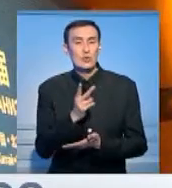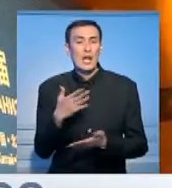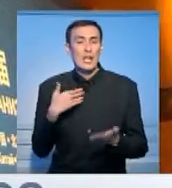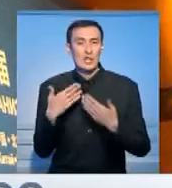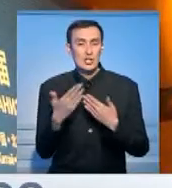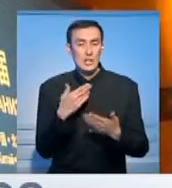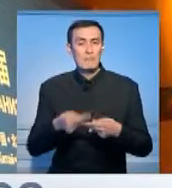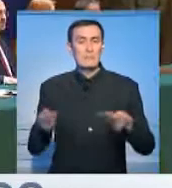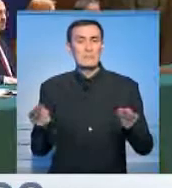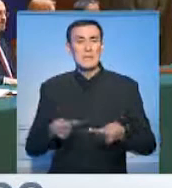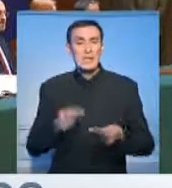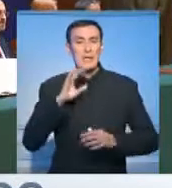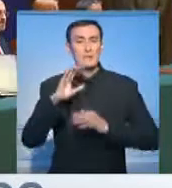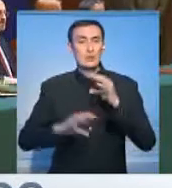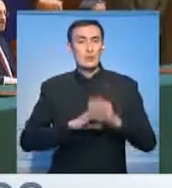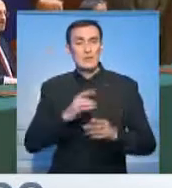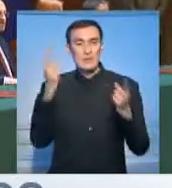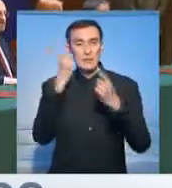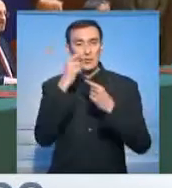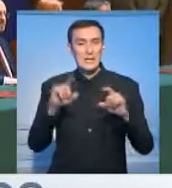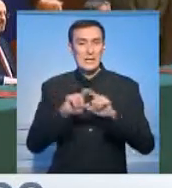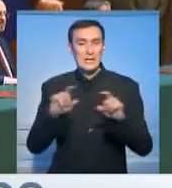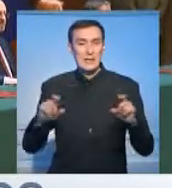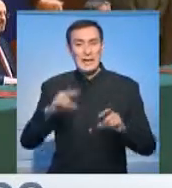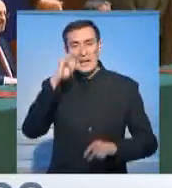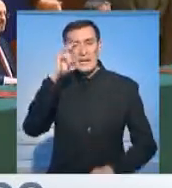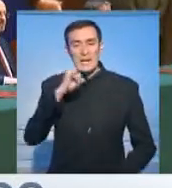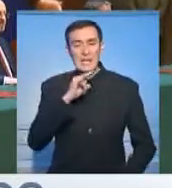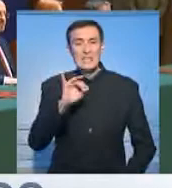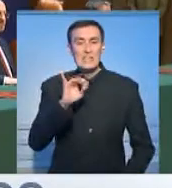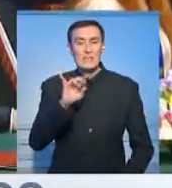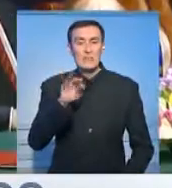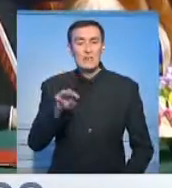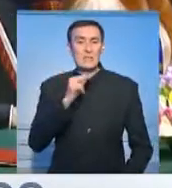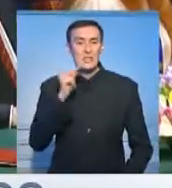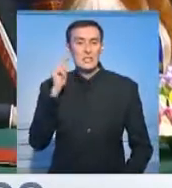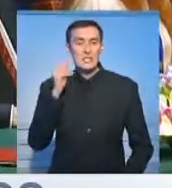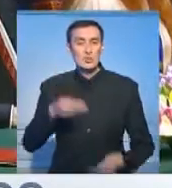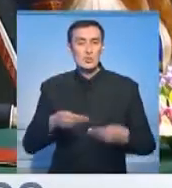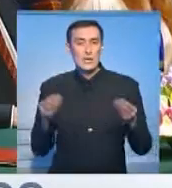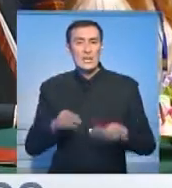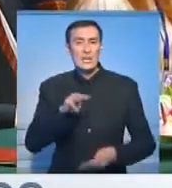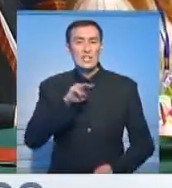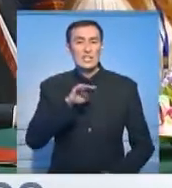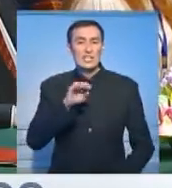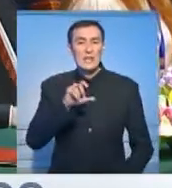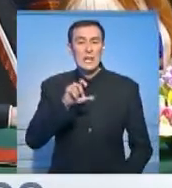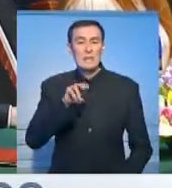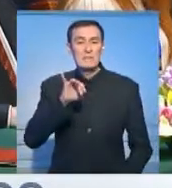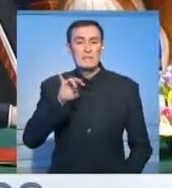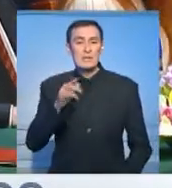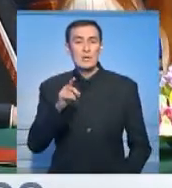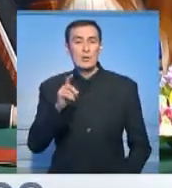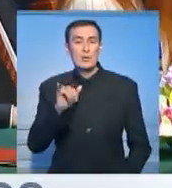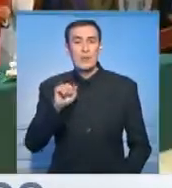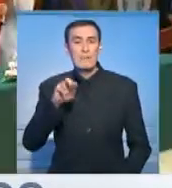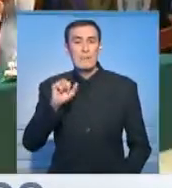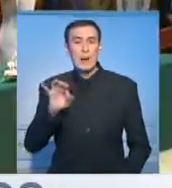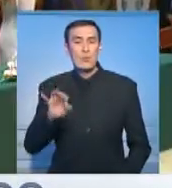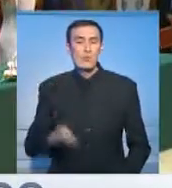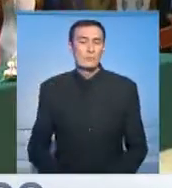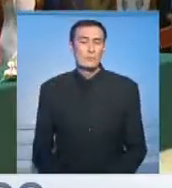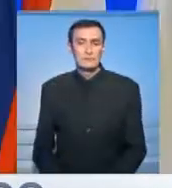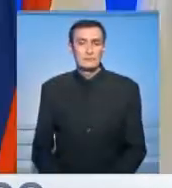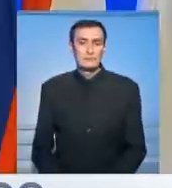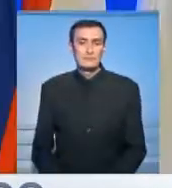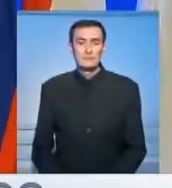отношений подписали Международное информационное агентство «Казинформ» и китайский журнал «Жэньминь Хуабо».